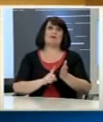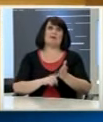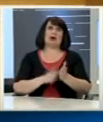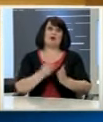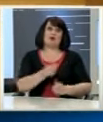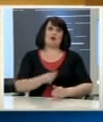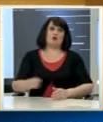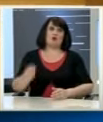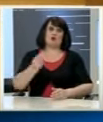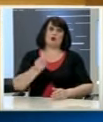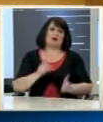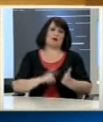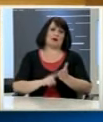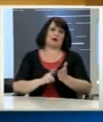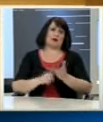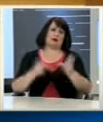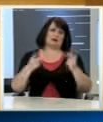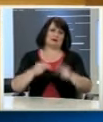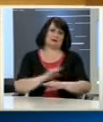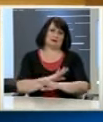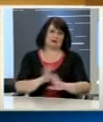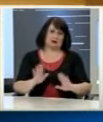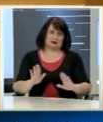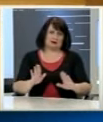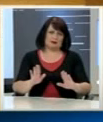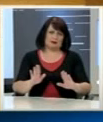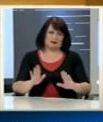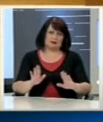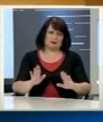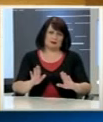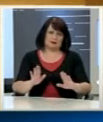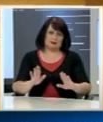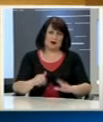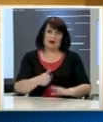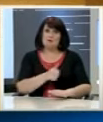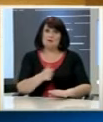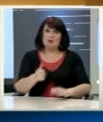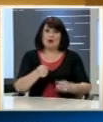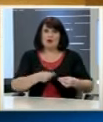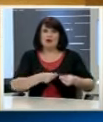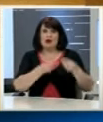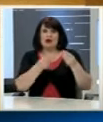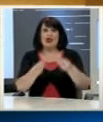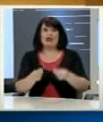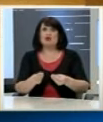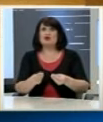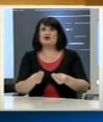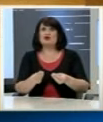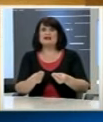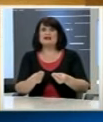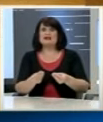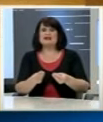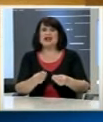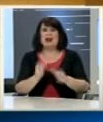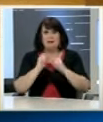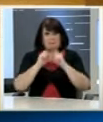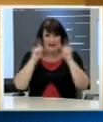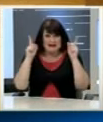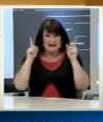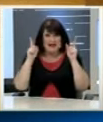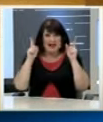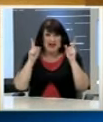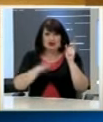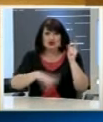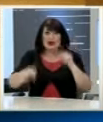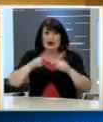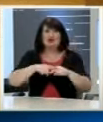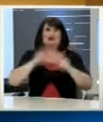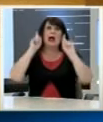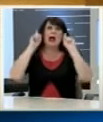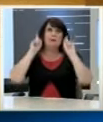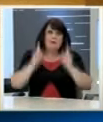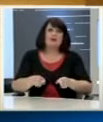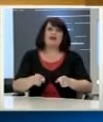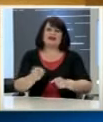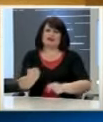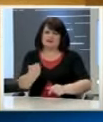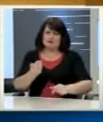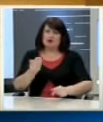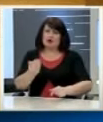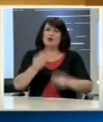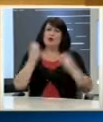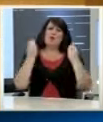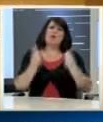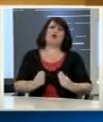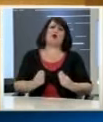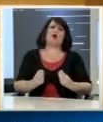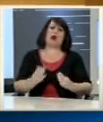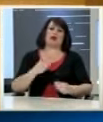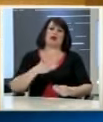ξεπερνά η μόνη υπηρεσία την οποία μπορείτε να προσφέρετε στη χώρα είναι μία δώστε επιτέλους το λόγο στο λαό όσο νωρίτερα τόσο